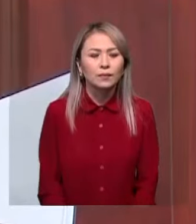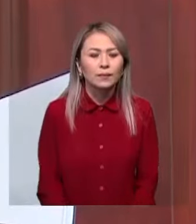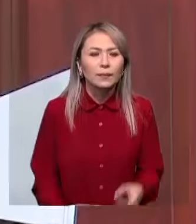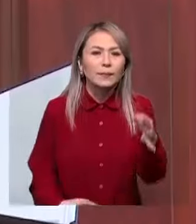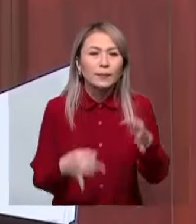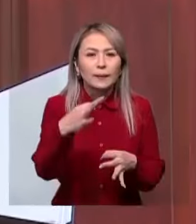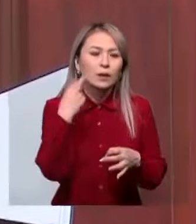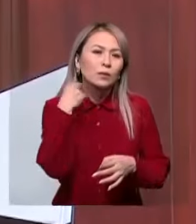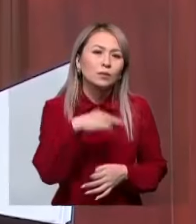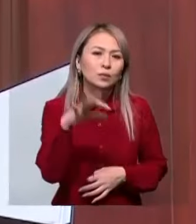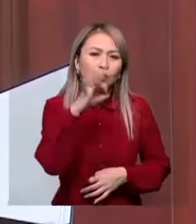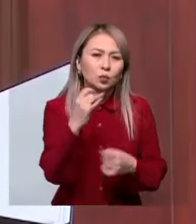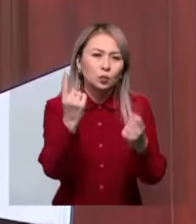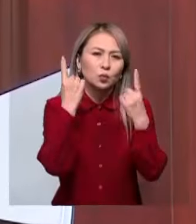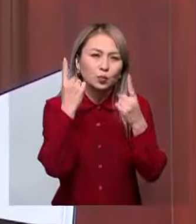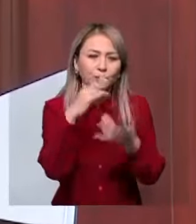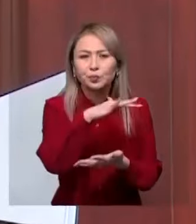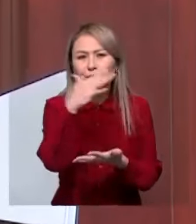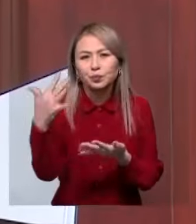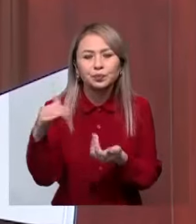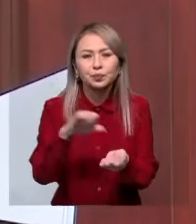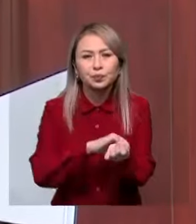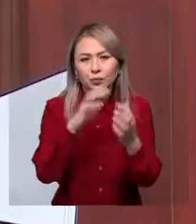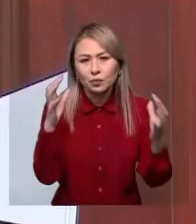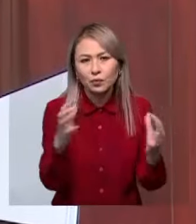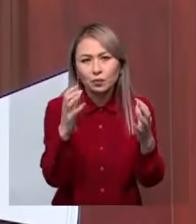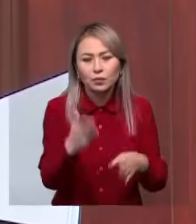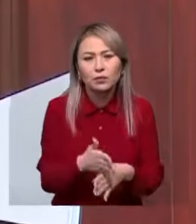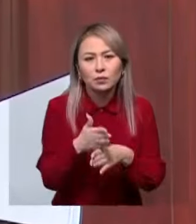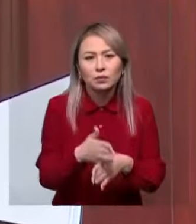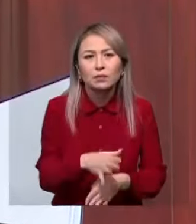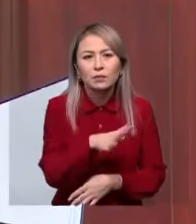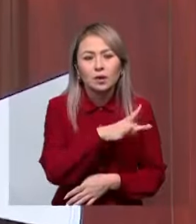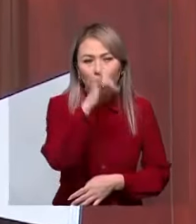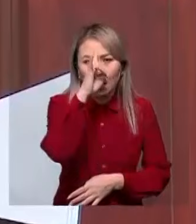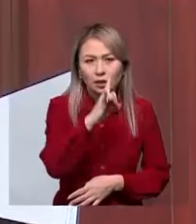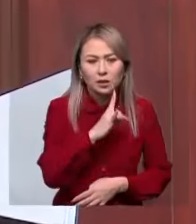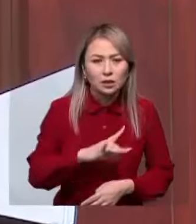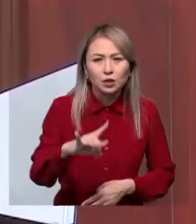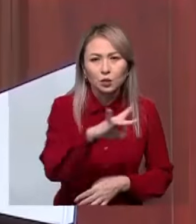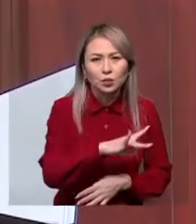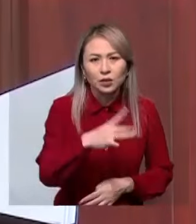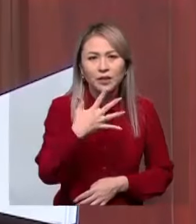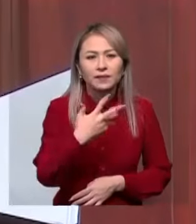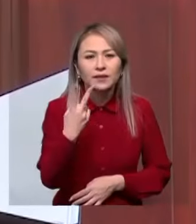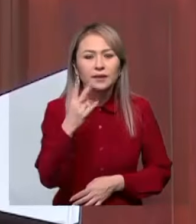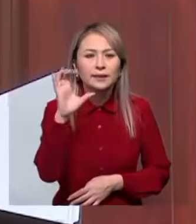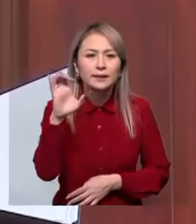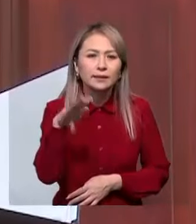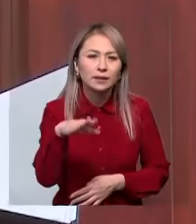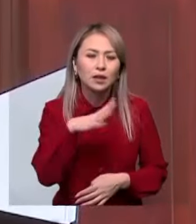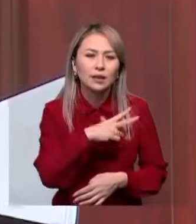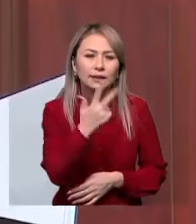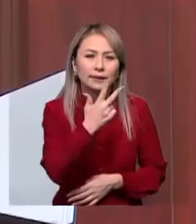Сотталушы Мархабаев аса үлкен көлемде есірткі заттарын сақтап тасымалдады. Қазақстан Республикасы қылмыстық кодексінің 52-ші бабы,